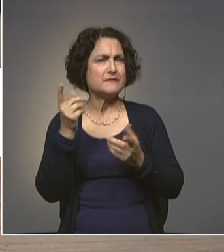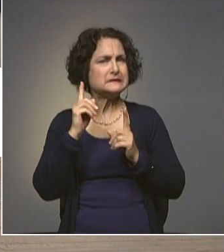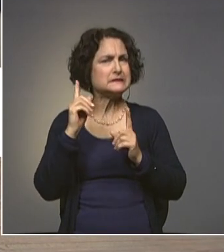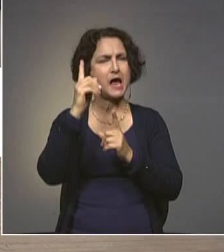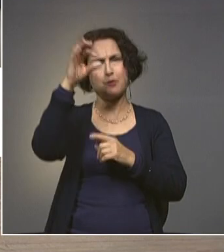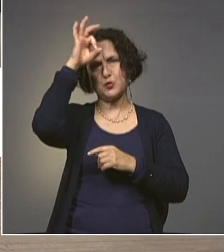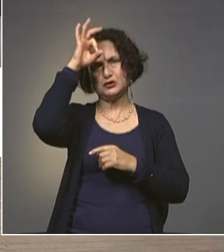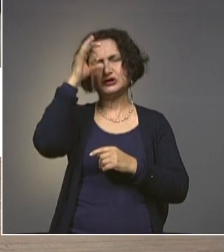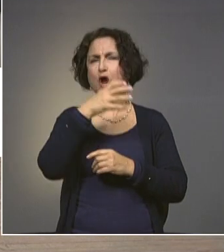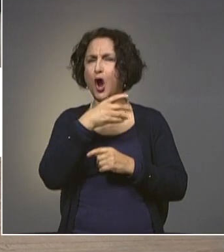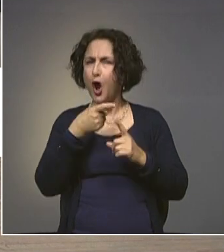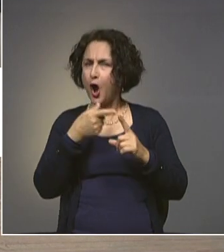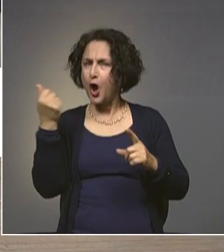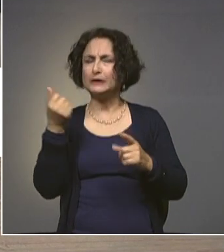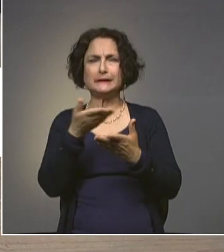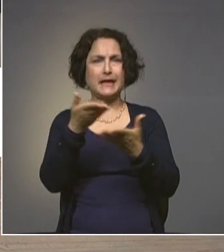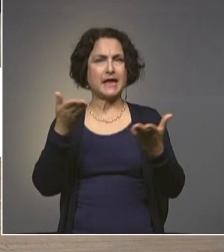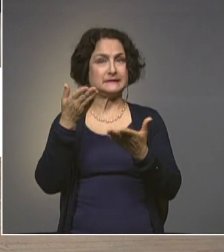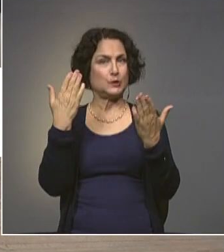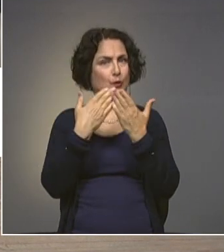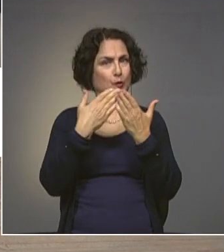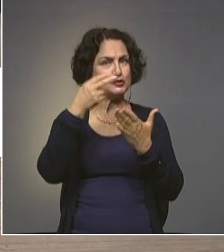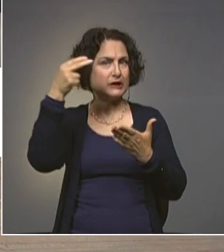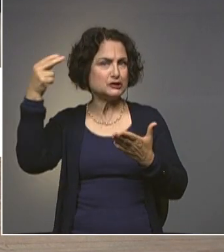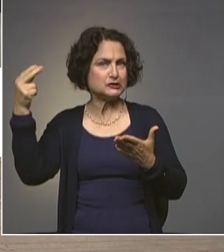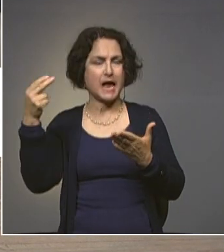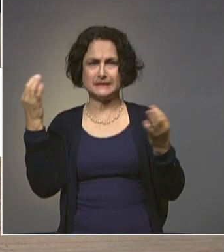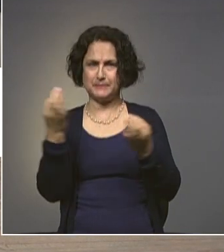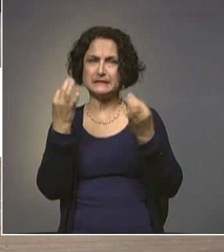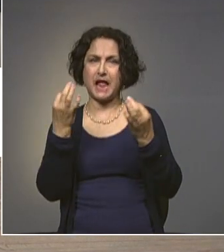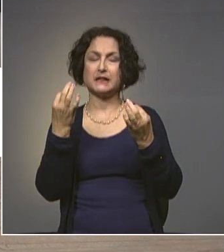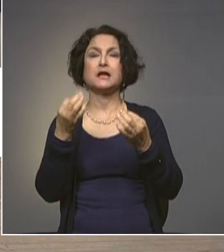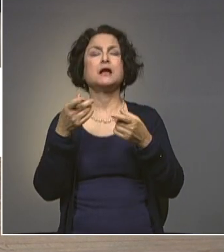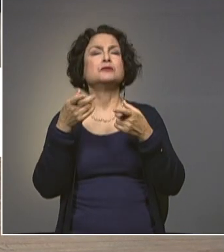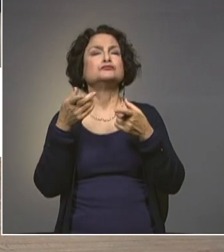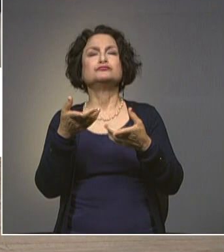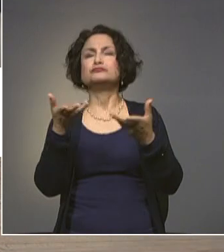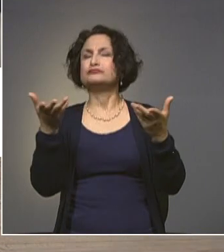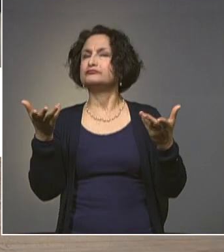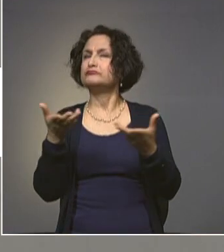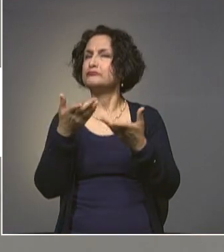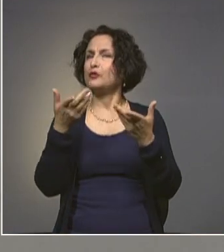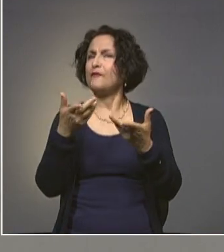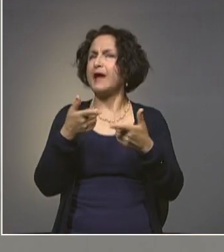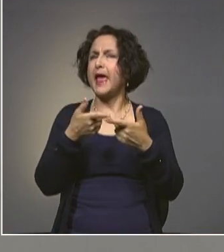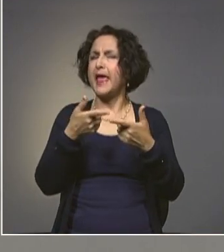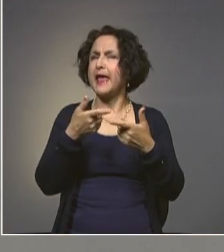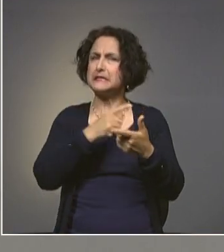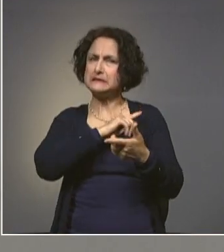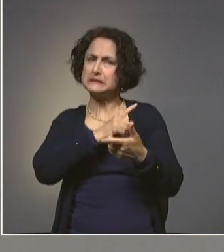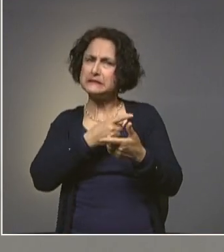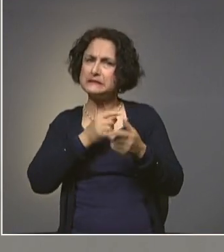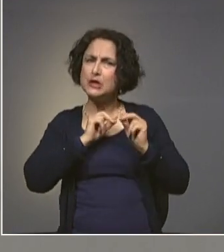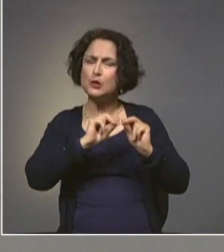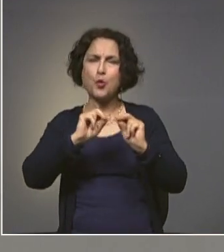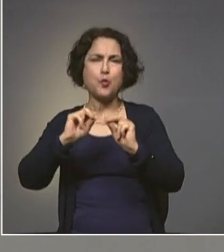Другите нямат право. Конкурсът е като естествено следствие на създаване на такава специалност. Засилено обучение